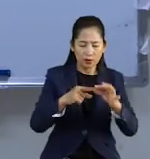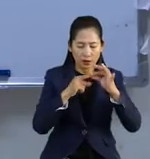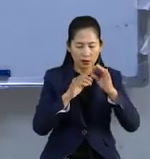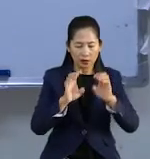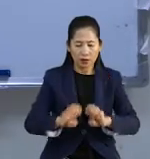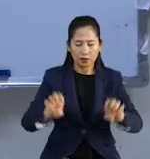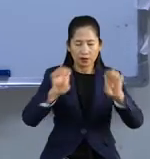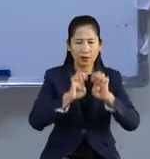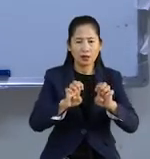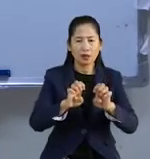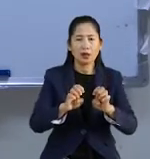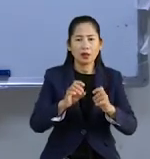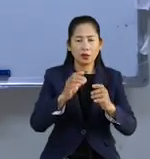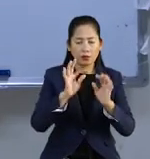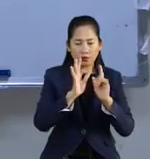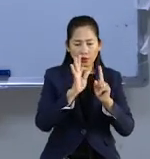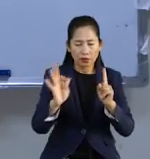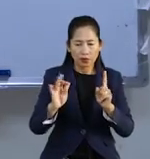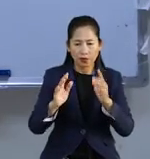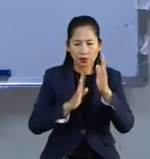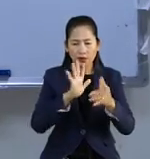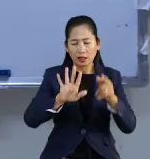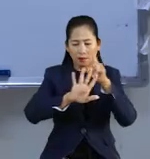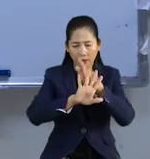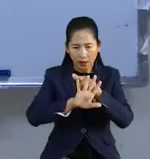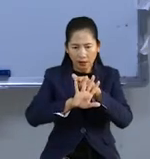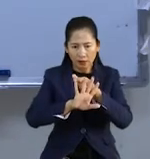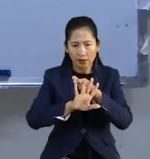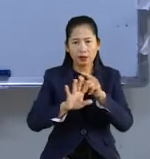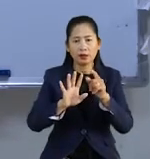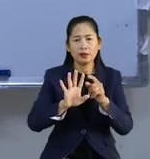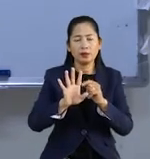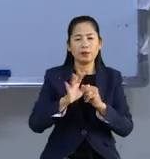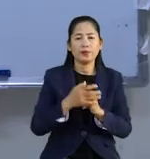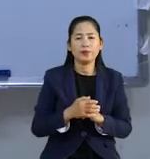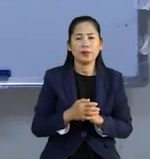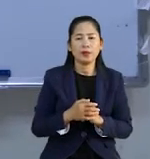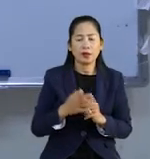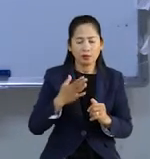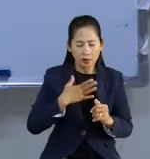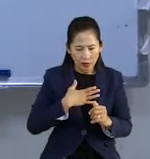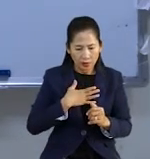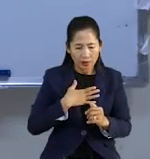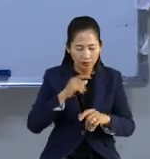ายในทอมจิตเวียก็สัญญาผัดเลอหรือสั่งยกสัญญาระ